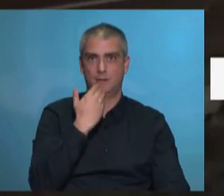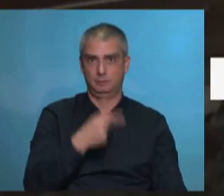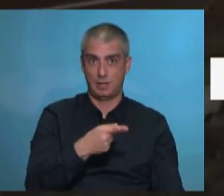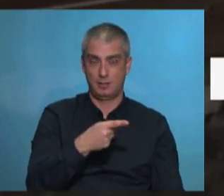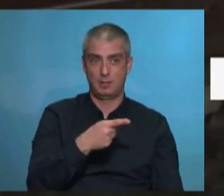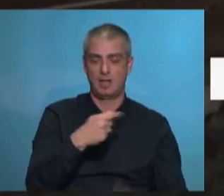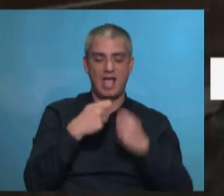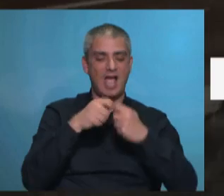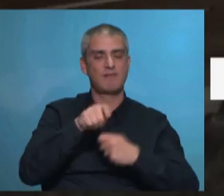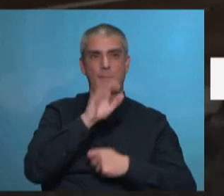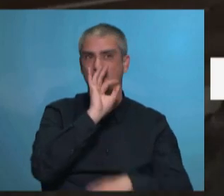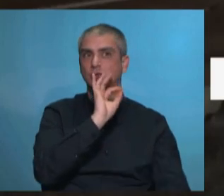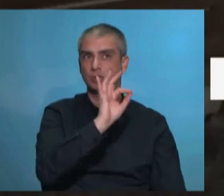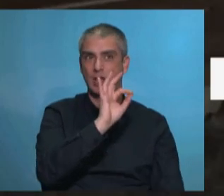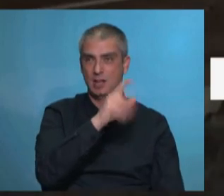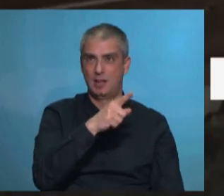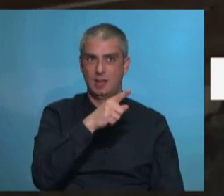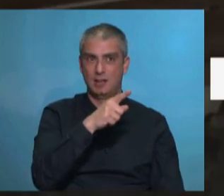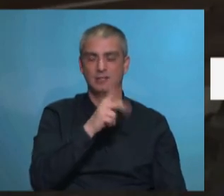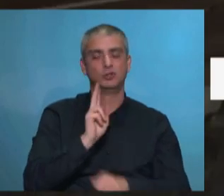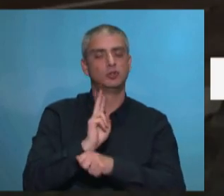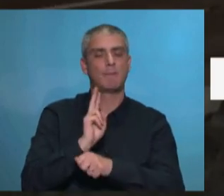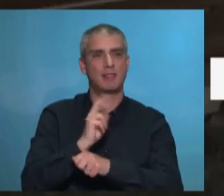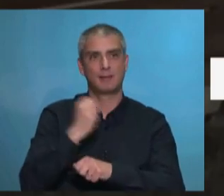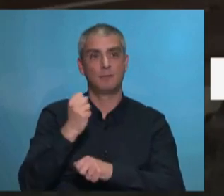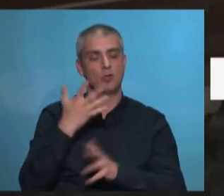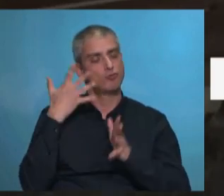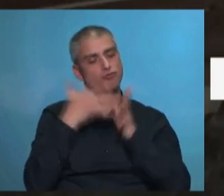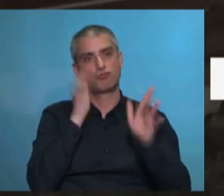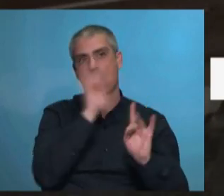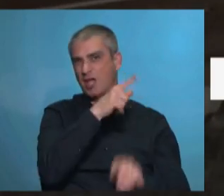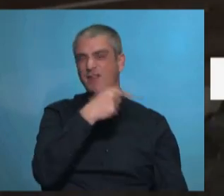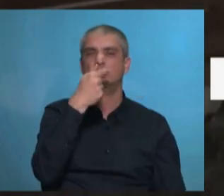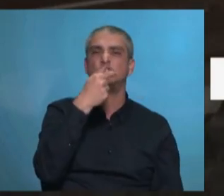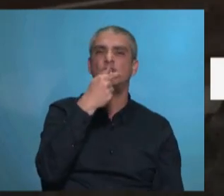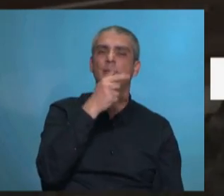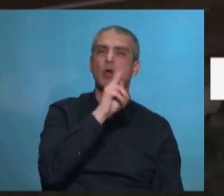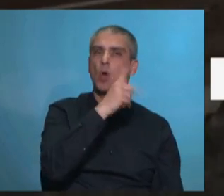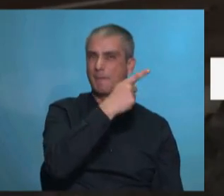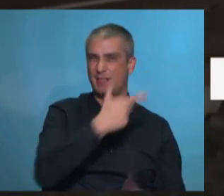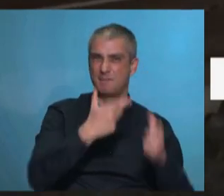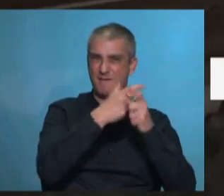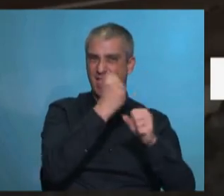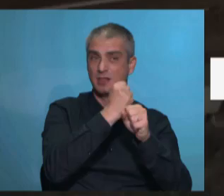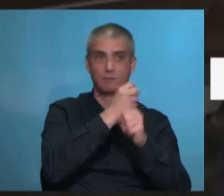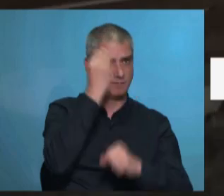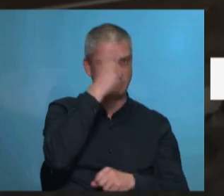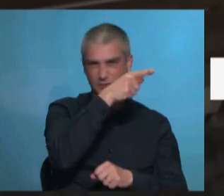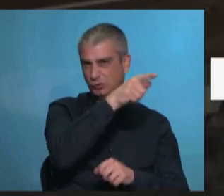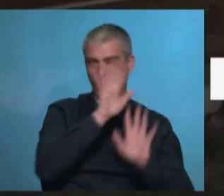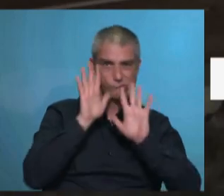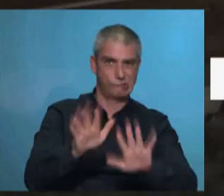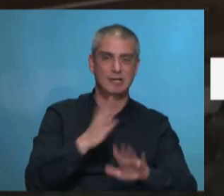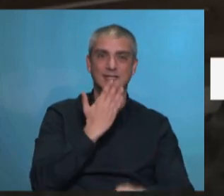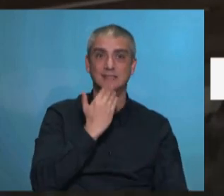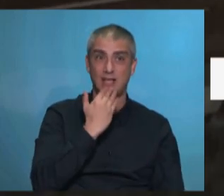חבר פרלמנט מטעם השמרנים תוקף בחריפות את ג'רמי קורבין, מזכיר לו גם את העבר האנטי-ישראלי שלו,